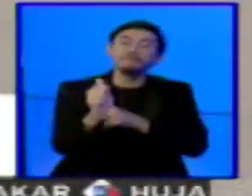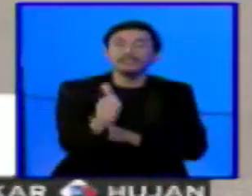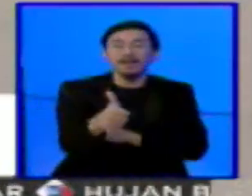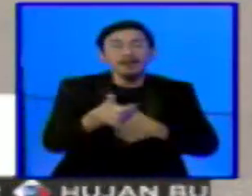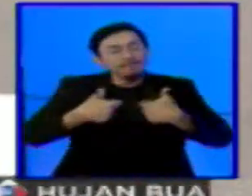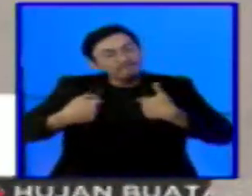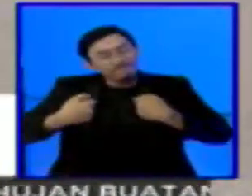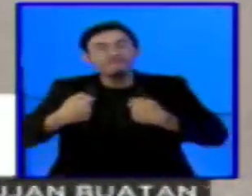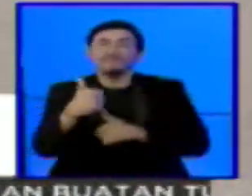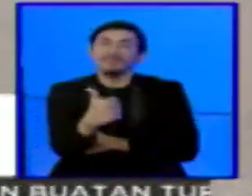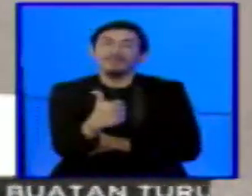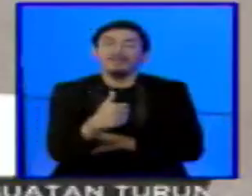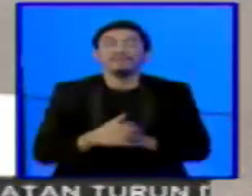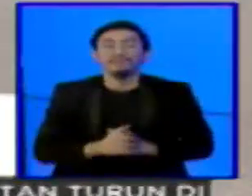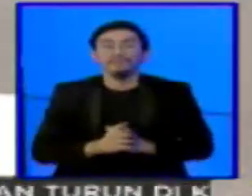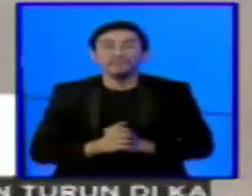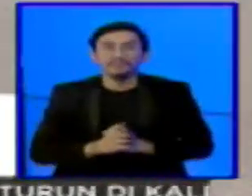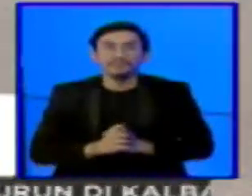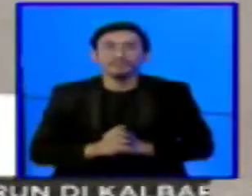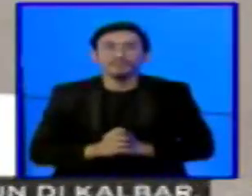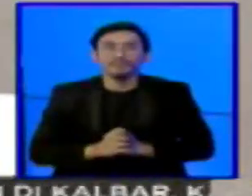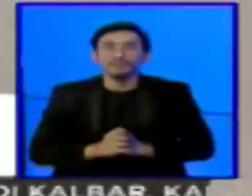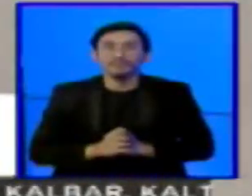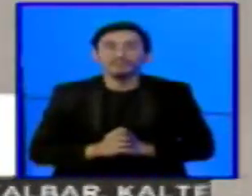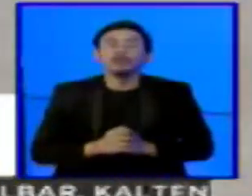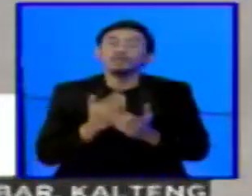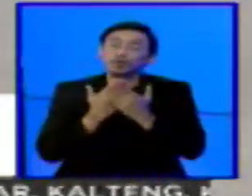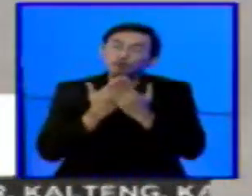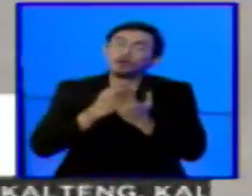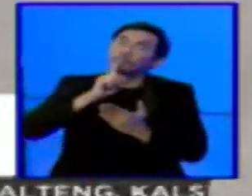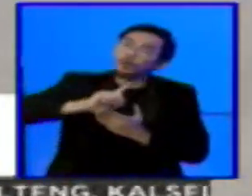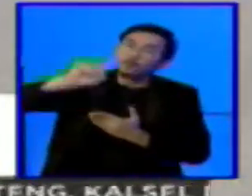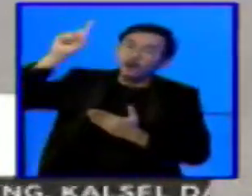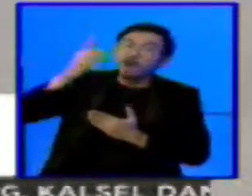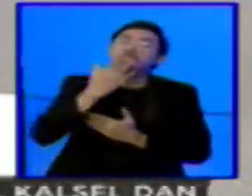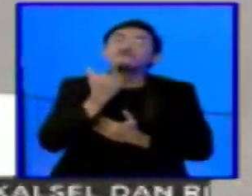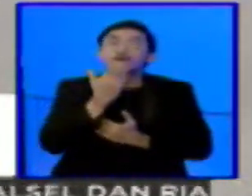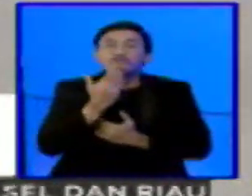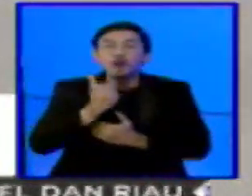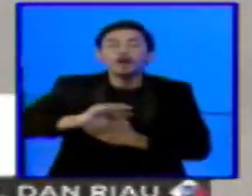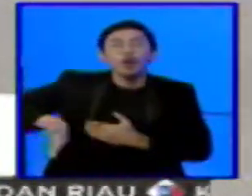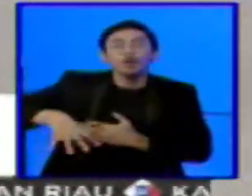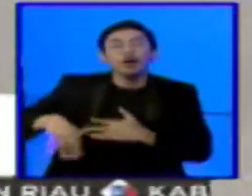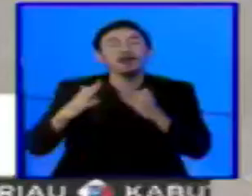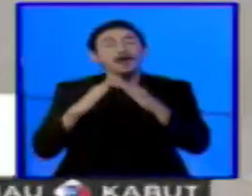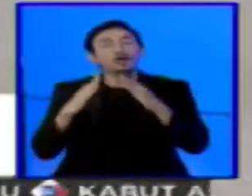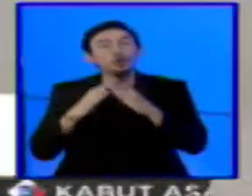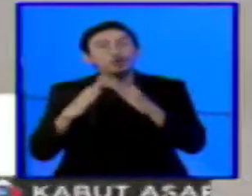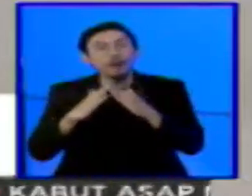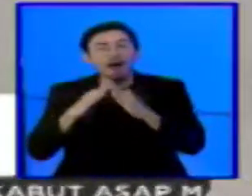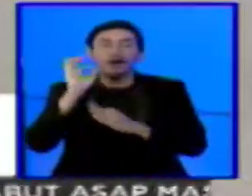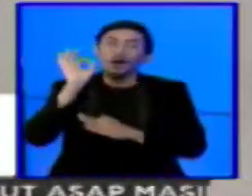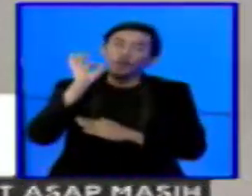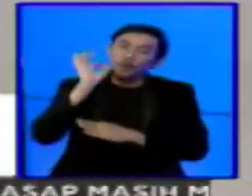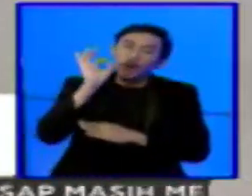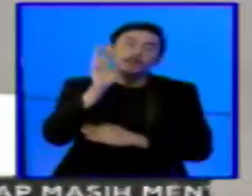seperti itu. Biar Tuhan yang menyampaikan doa kami kepada keluarga kami. Untuk keluarga saya yang di rumah, orang tua, anak saya,